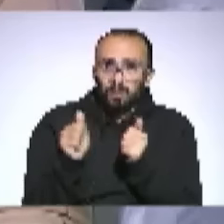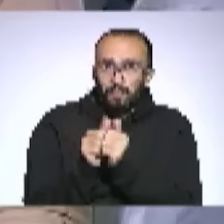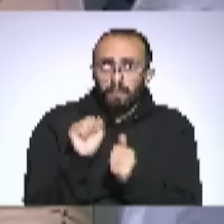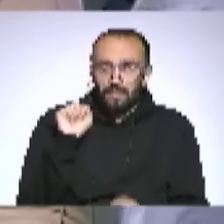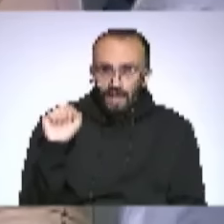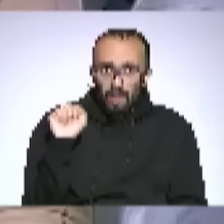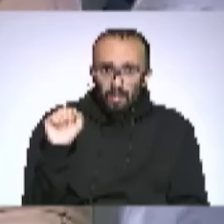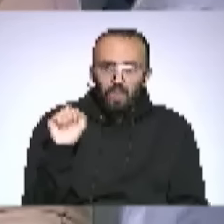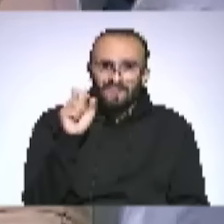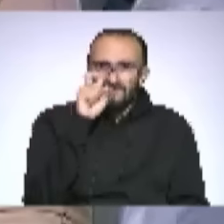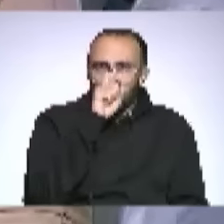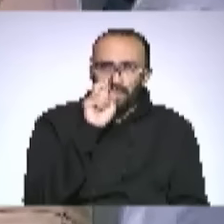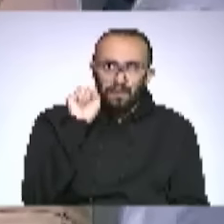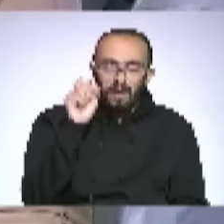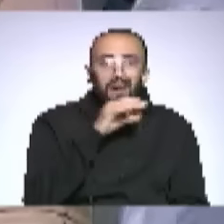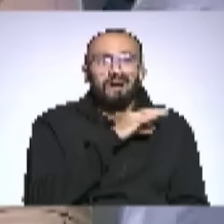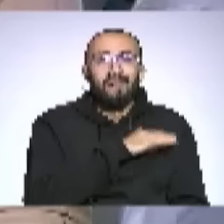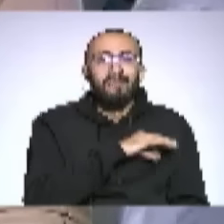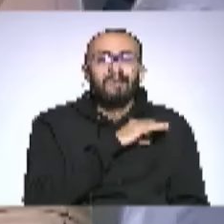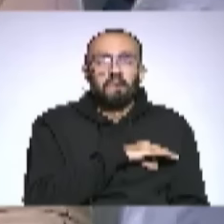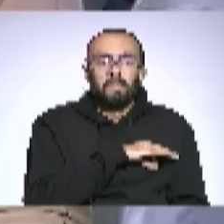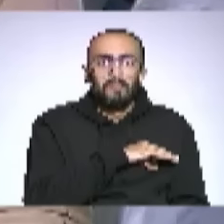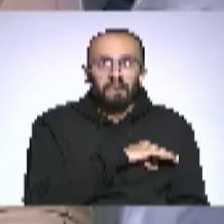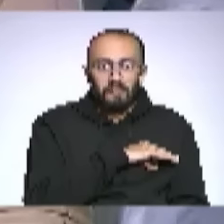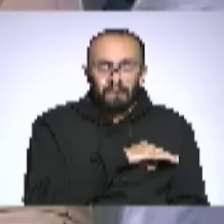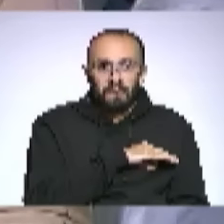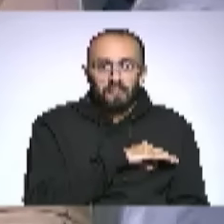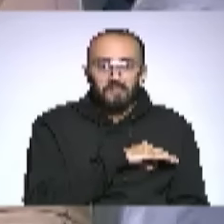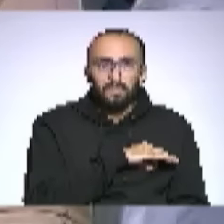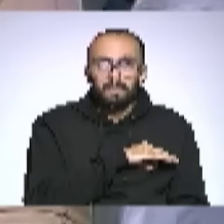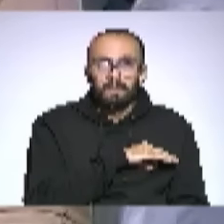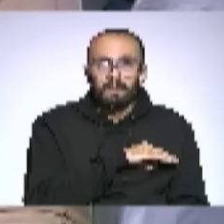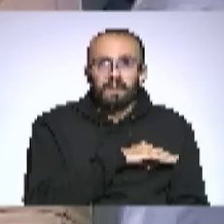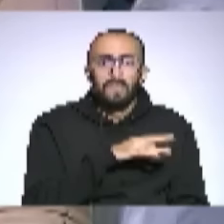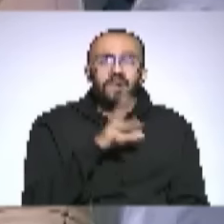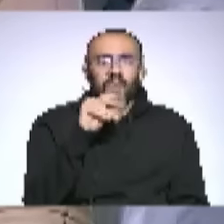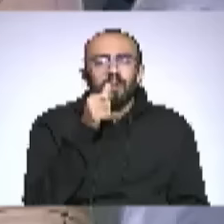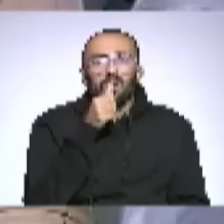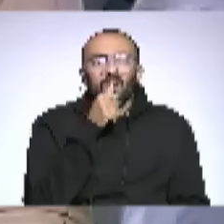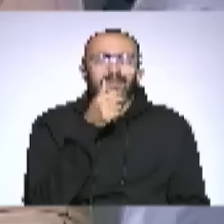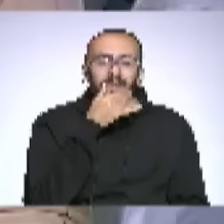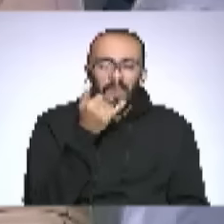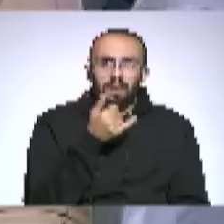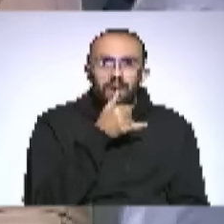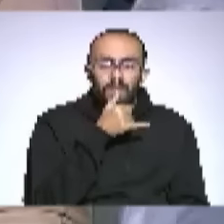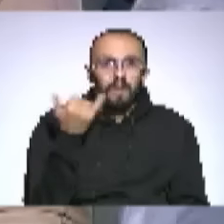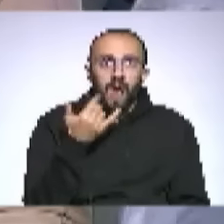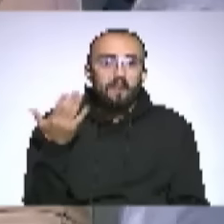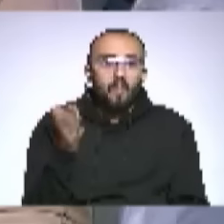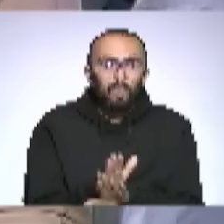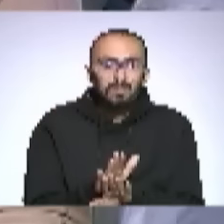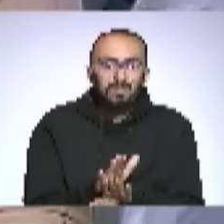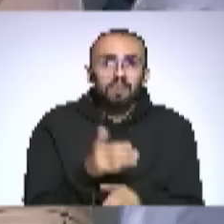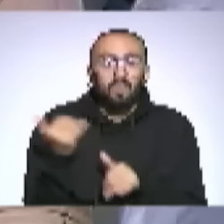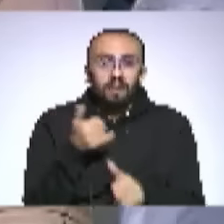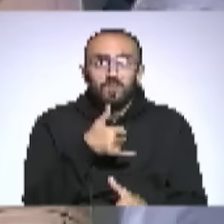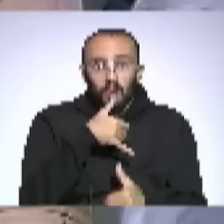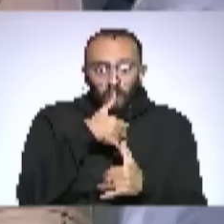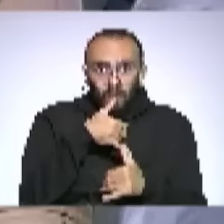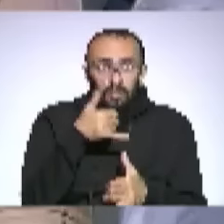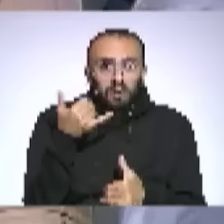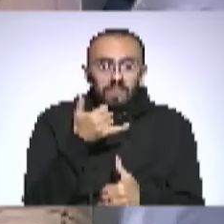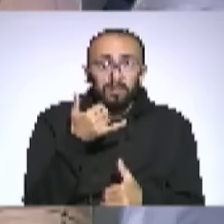اللي من ارياف خلاه جرب وشرب ا يعني حاجه شبه الشيشه كده وكان هيموت وقتها وندل شبه الشيشه ولا